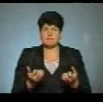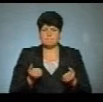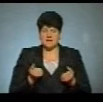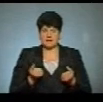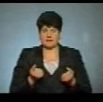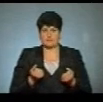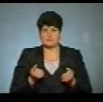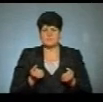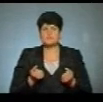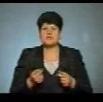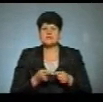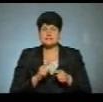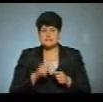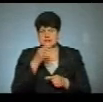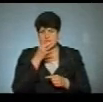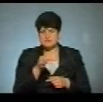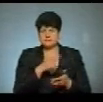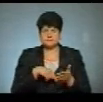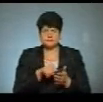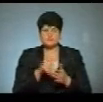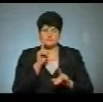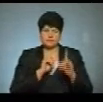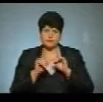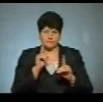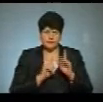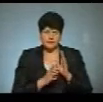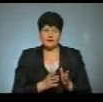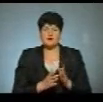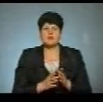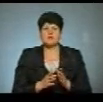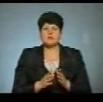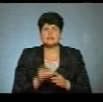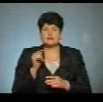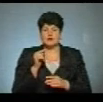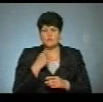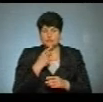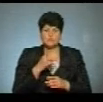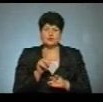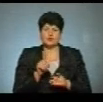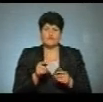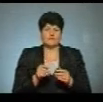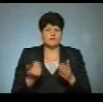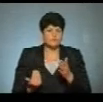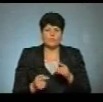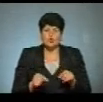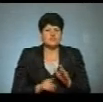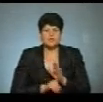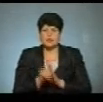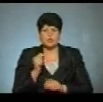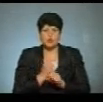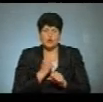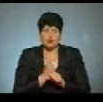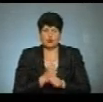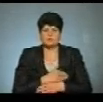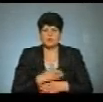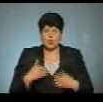боротьби з коронавірусом, повідомила речниця Тернопільської міськради Мар'яна Зварич. За її словами, не відновлювати роботу ринків вирішили